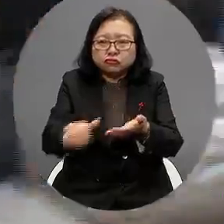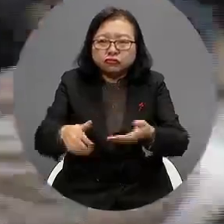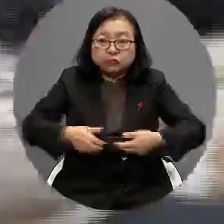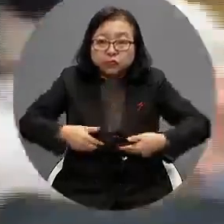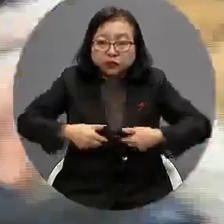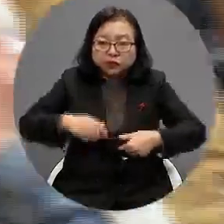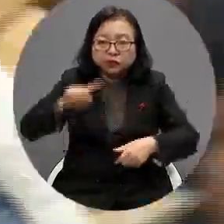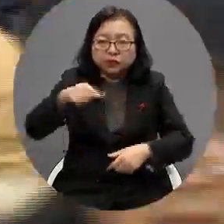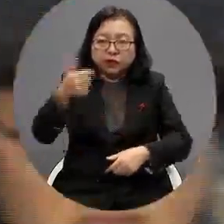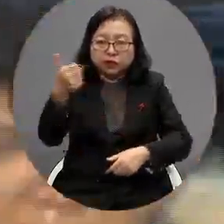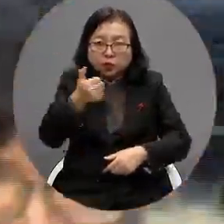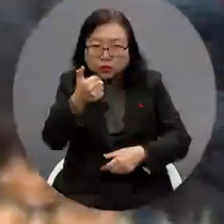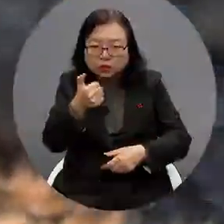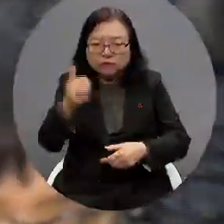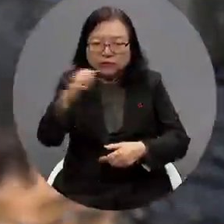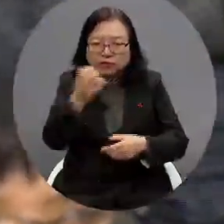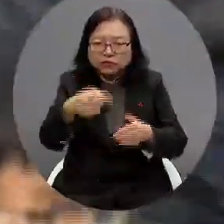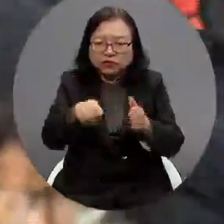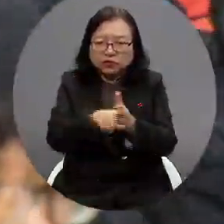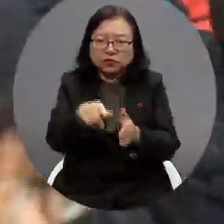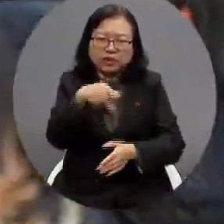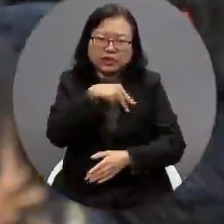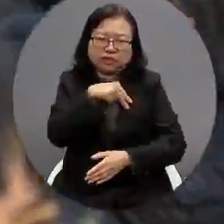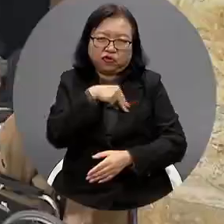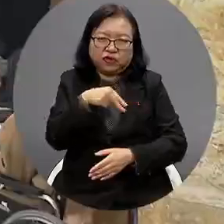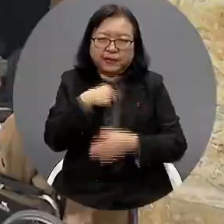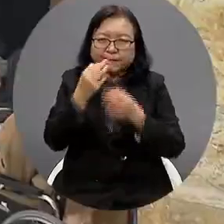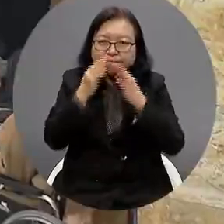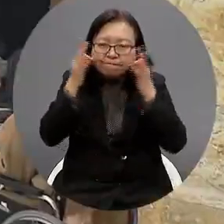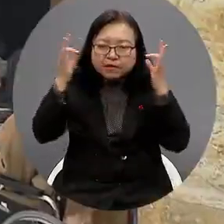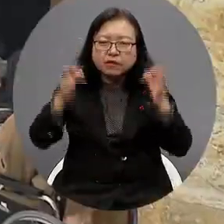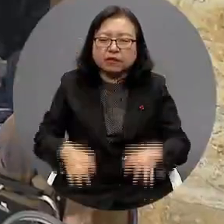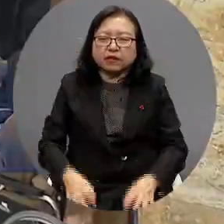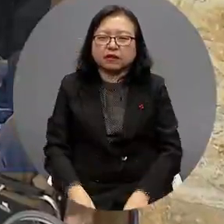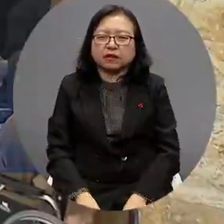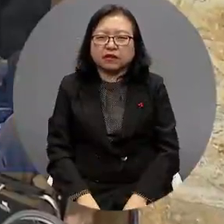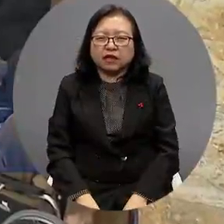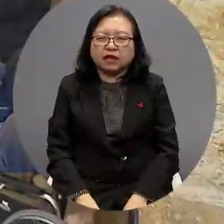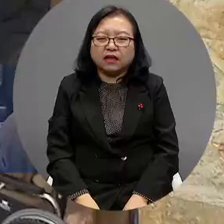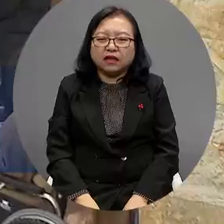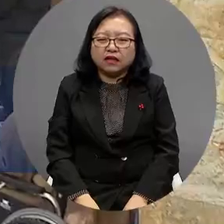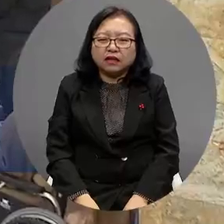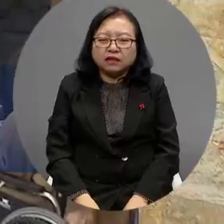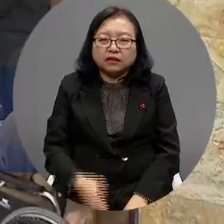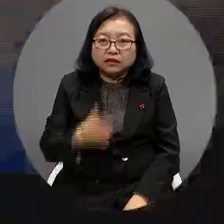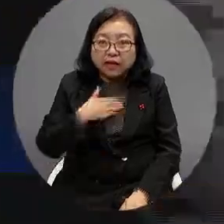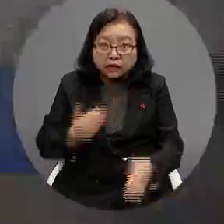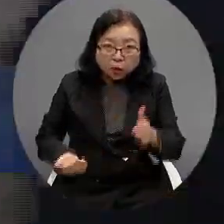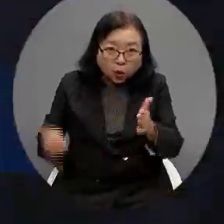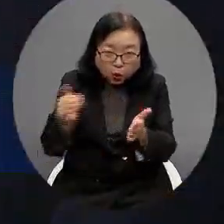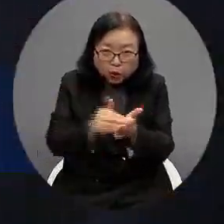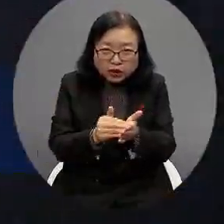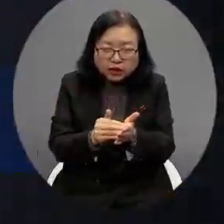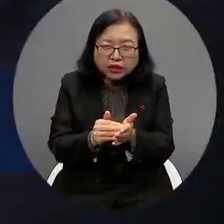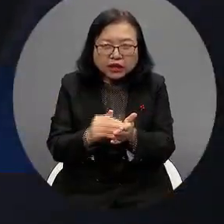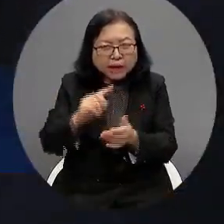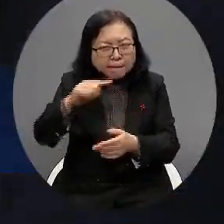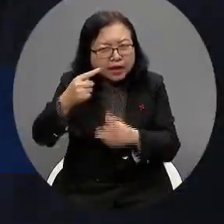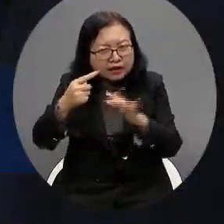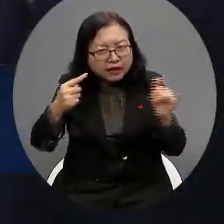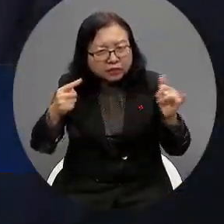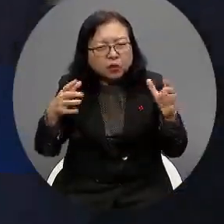확보하기 위한 의원들의 긴박한 노력도 이어졌습니다. 제가 갔을 때는 이제 100명 간 넘었을 때 조금 일찍